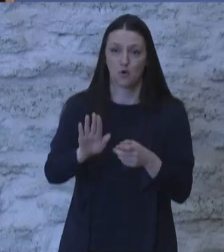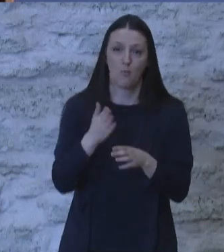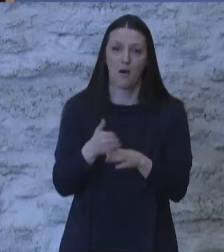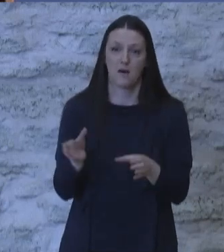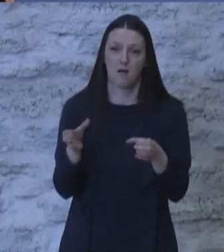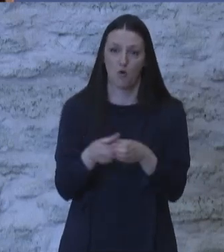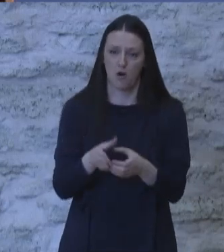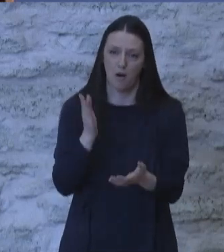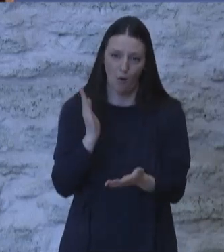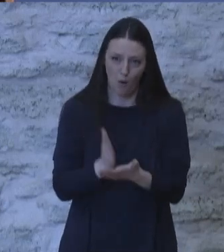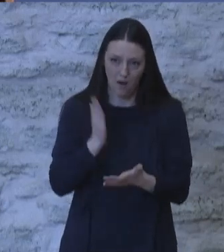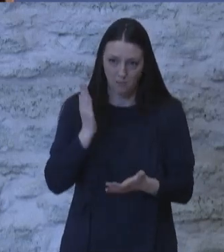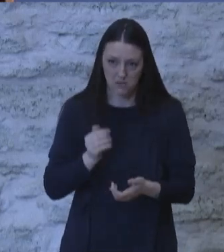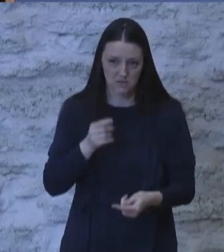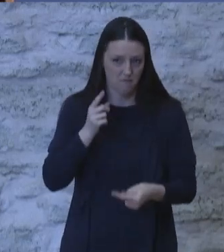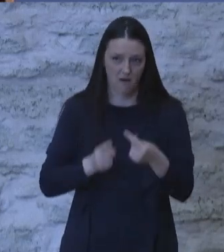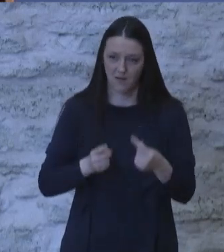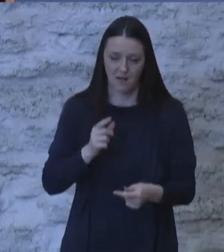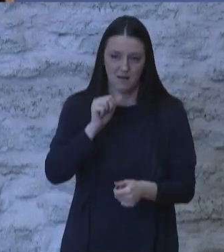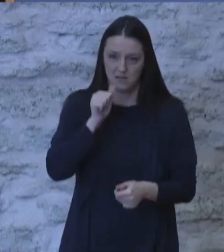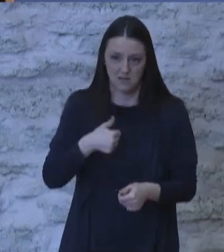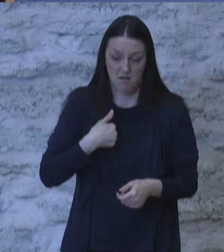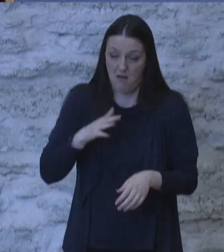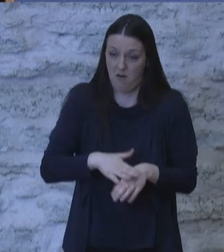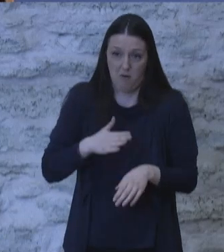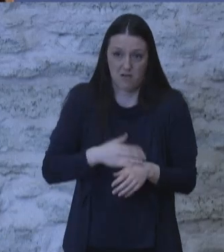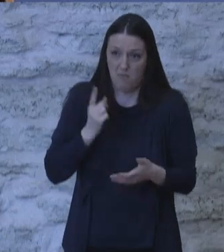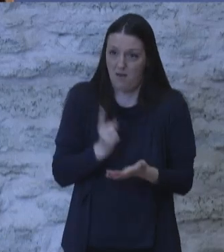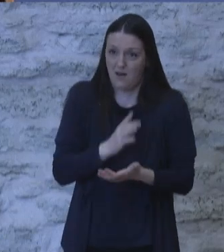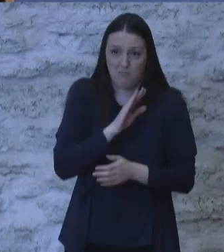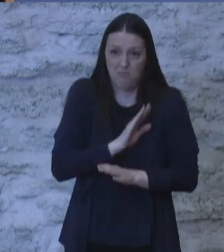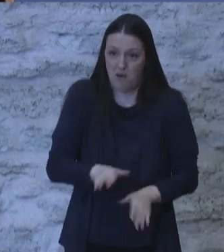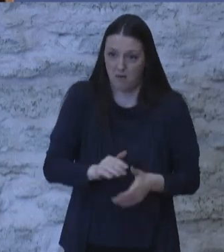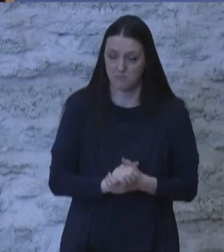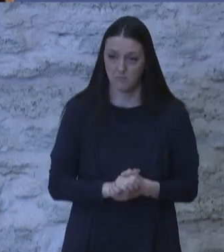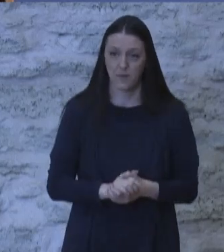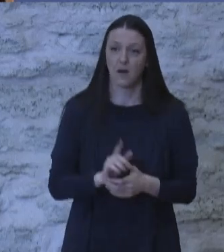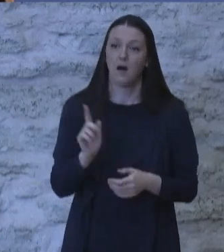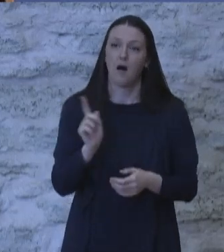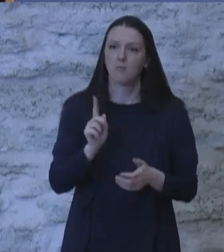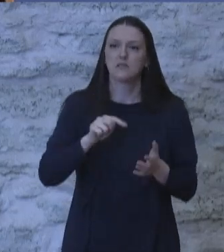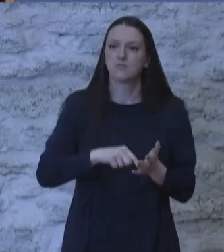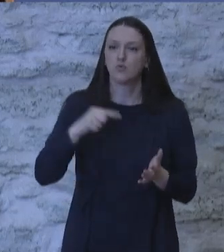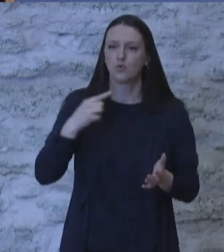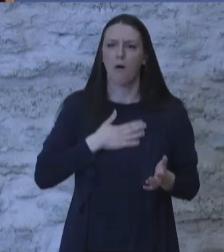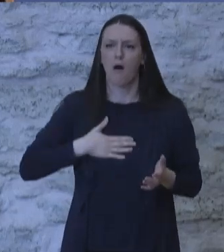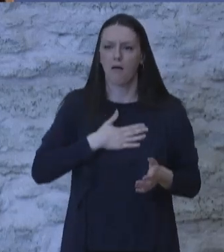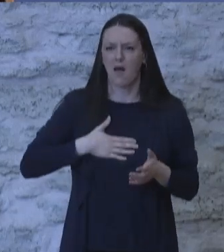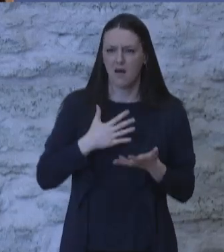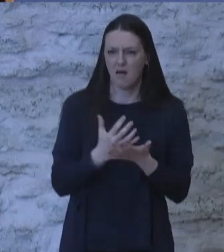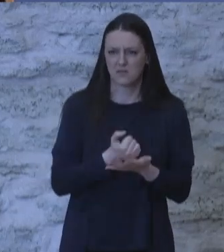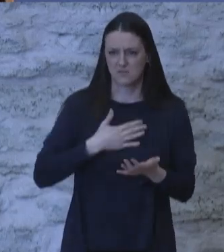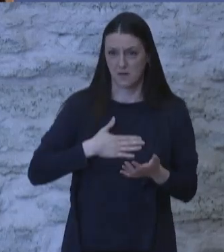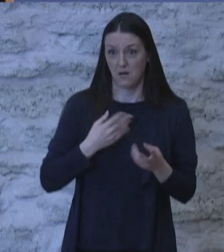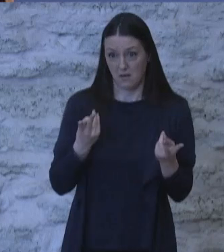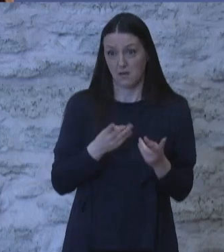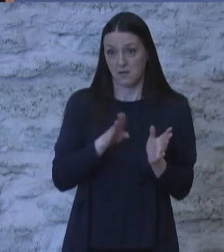vajeldamatu ja ma ei näe siin mingit põhisust, miks ma peaks vabandama sellest. Mis puutub selles, et ma rääkisin Haane Rasvast, siis nii nagu see meil